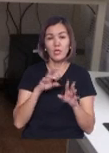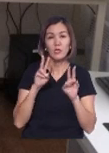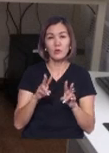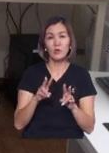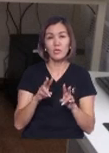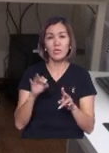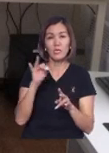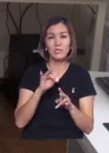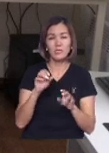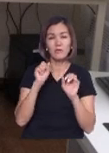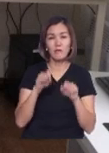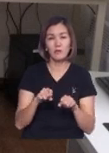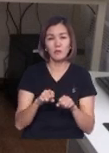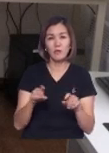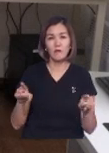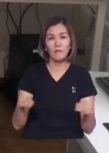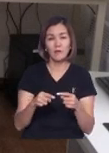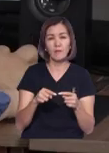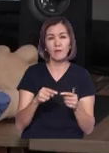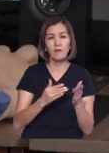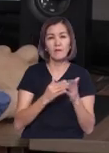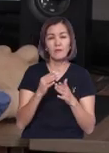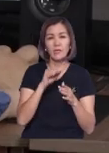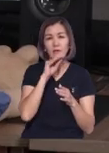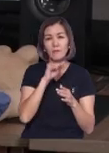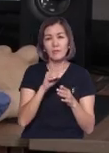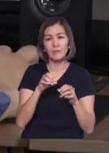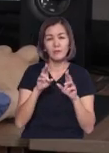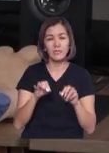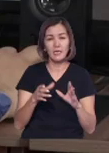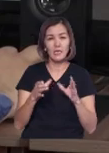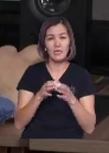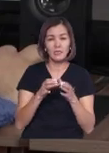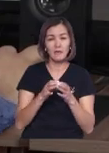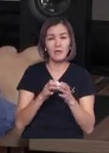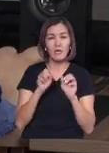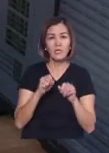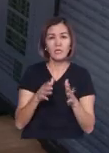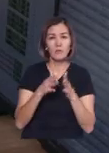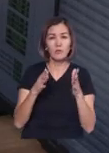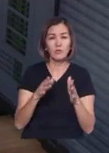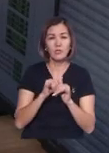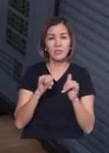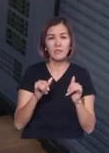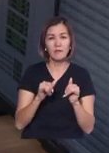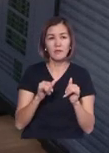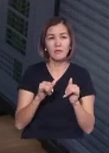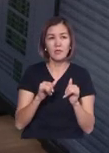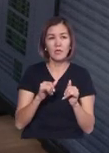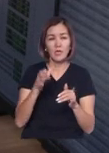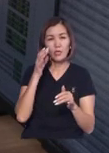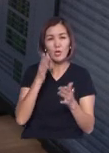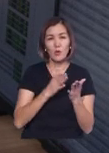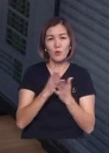является исторической возможностью сформировать базу высококвалифицированных специалистов, а также даст мощный импульс развитию отечественной науки.